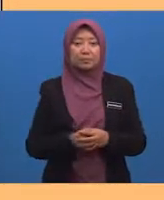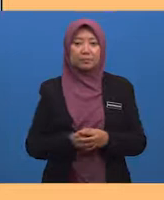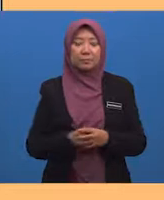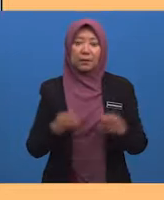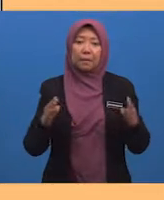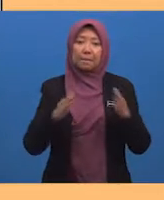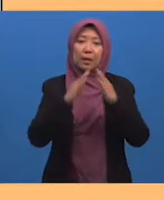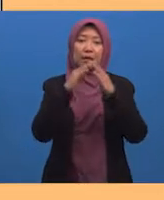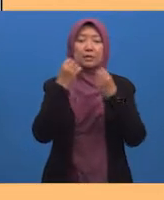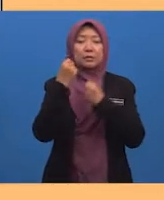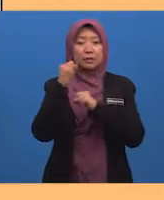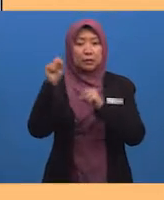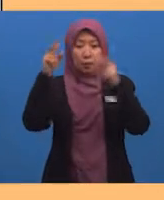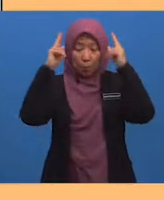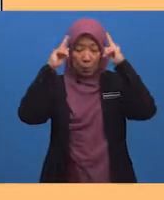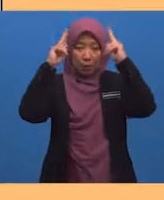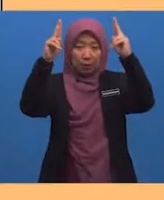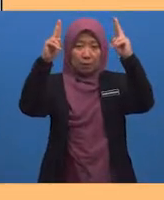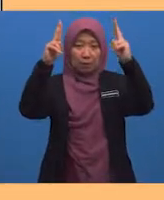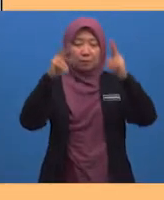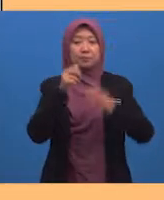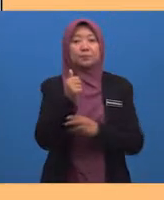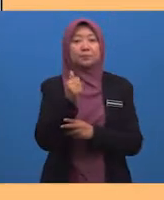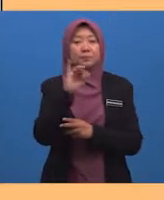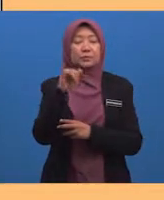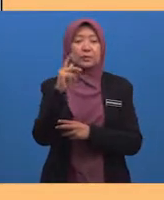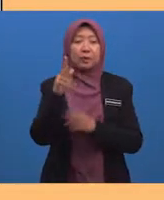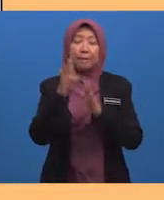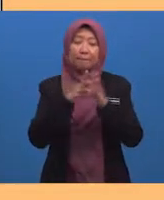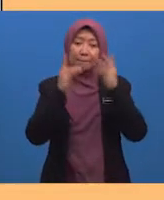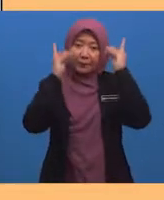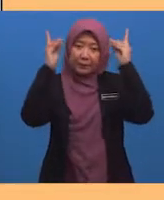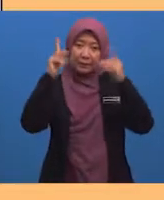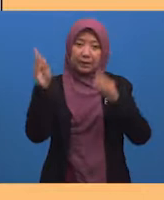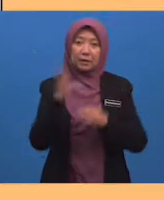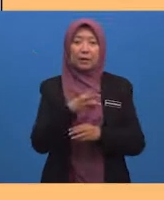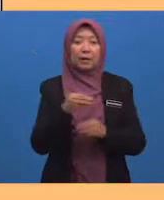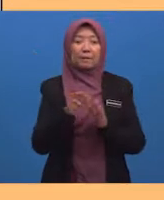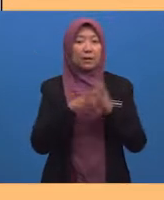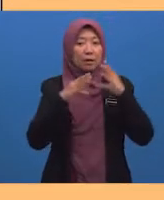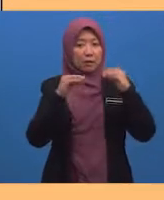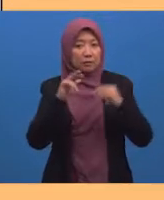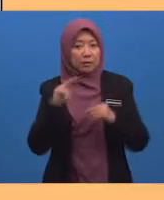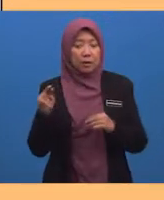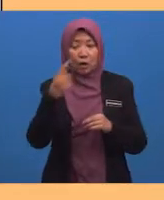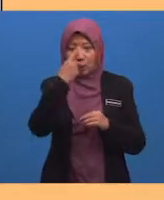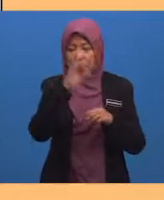Balai Setia Ulama iaitu jawatankuasa pendidikan dan pengajaran yang